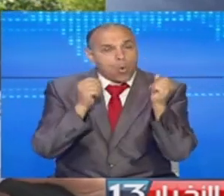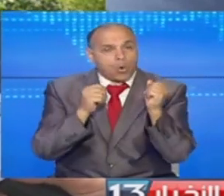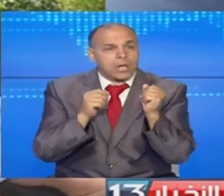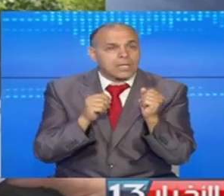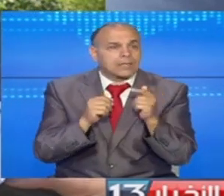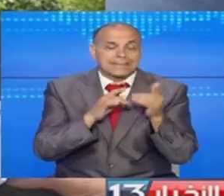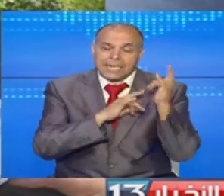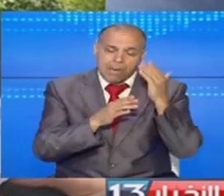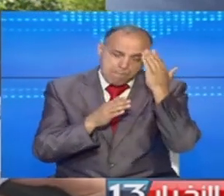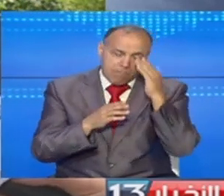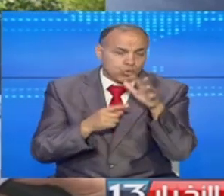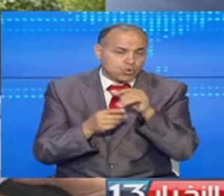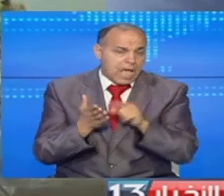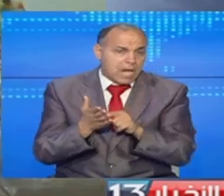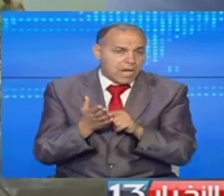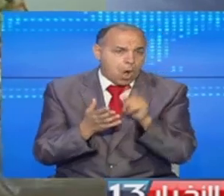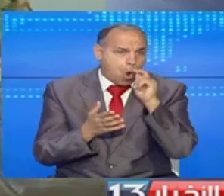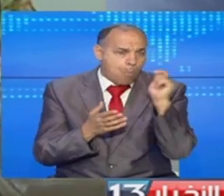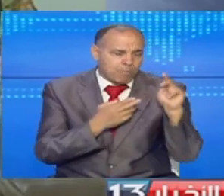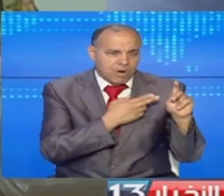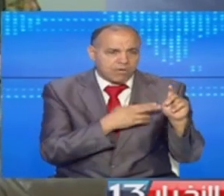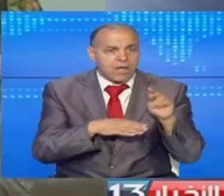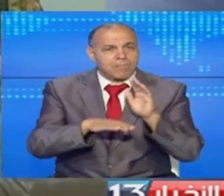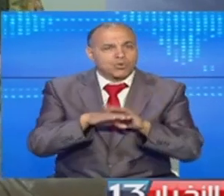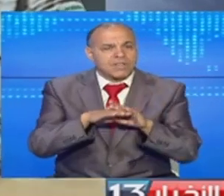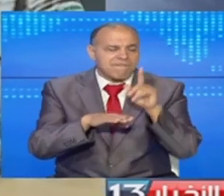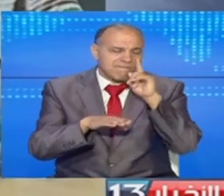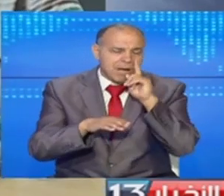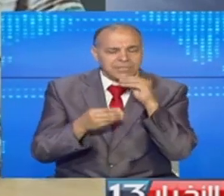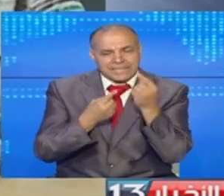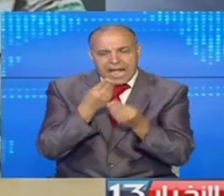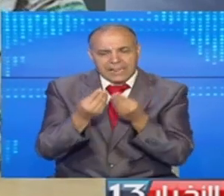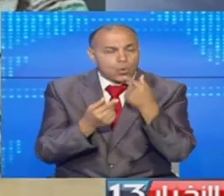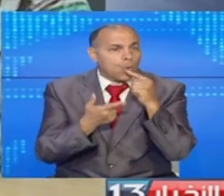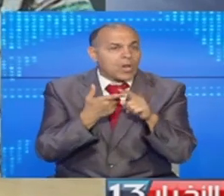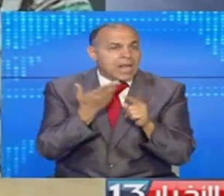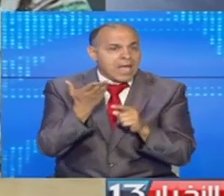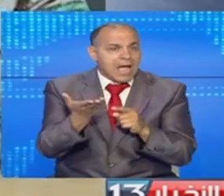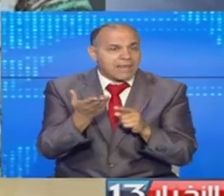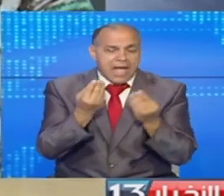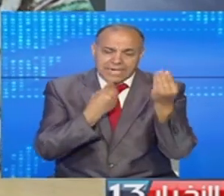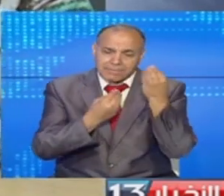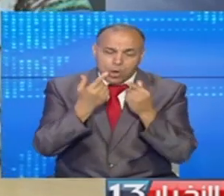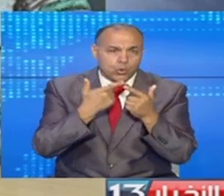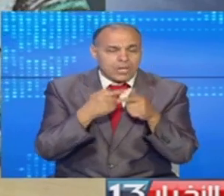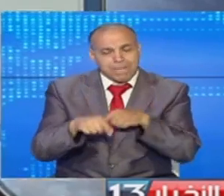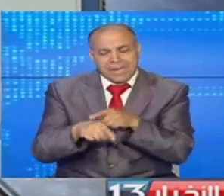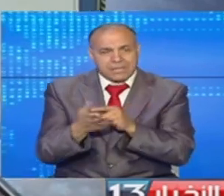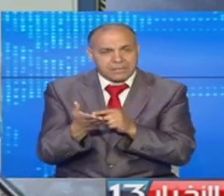محسوب تاريخيا واجتماعيا على الرجال. مستشارات بلديات تحدثنا على هامش هذه الندوة عن تجربتهن